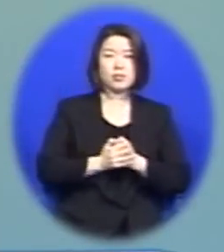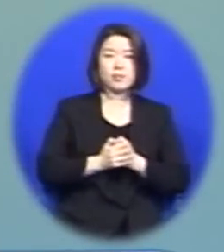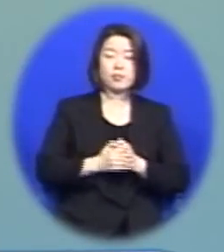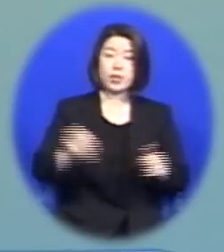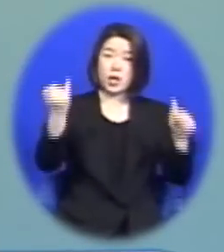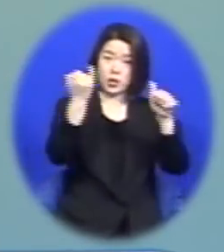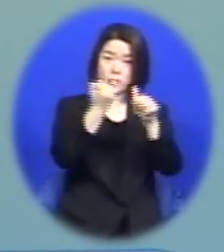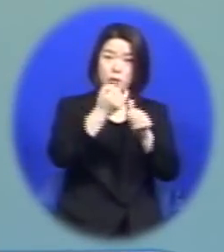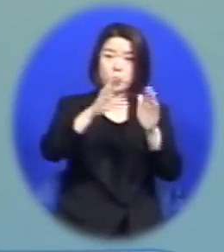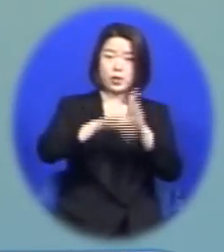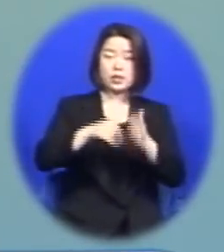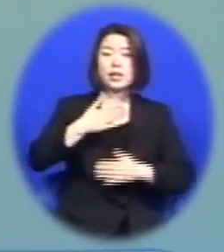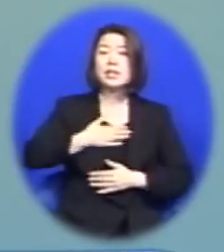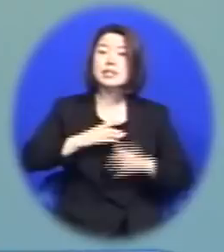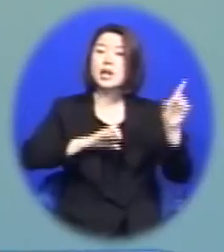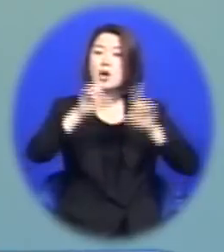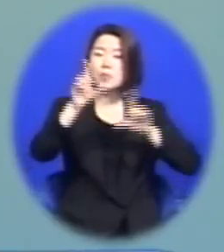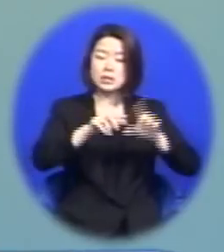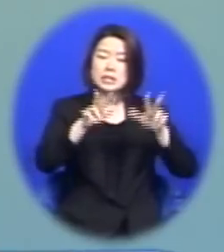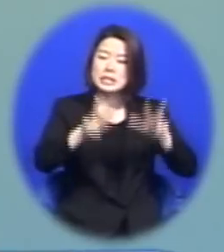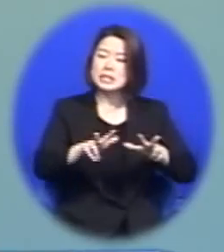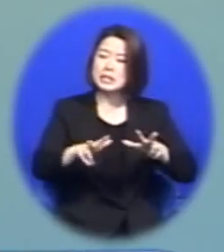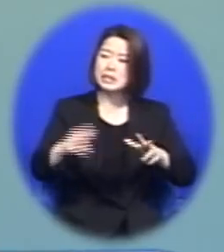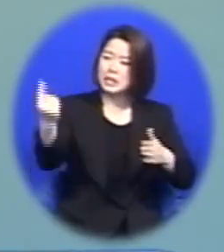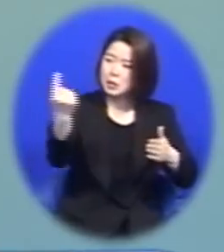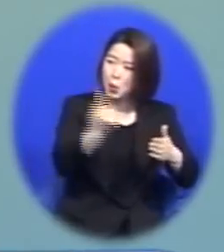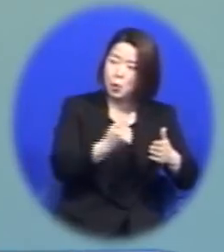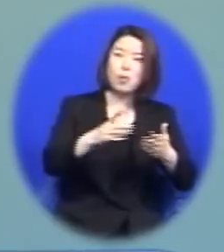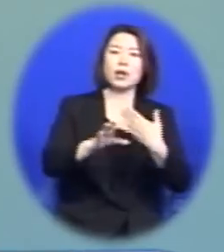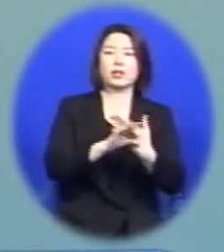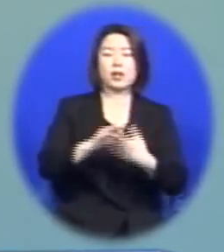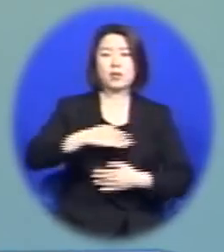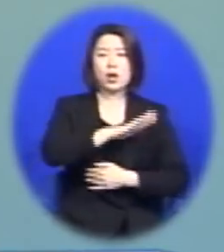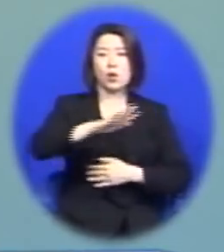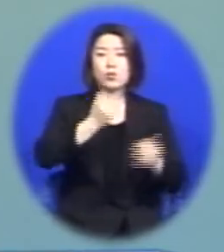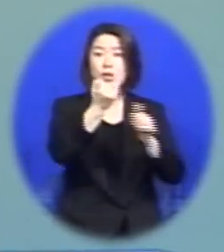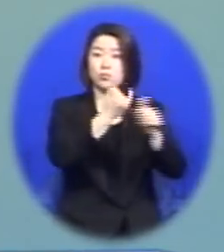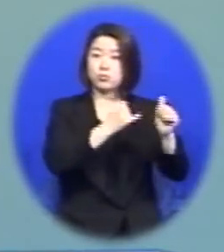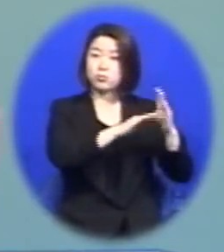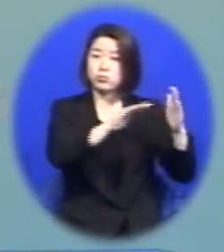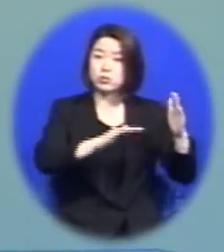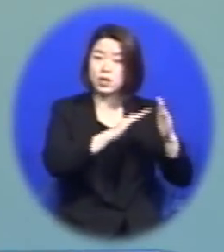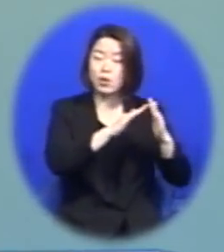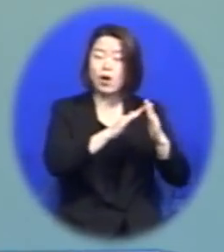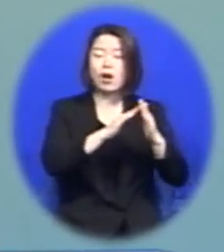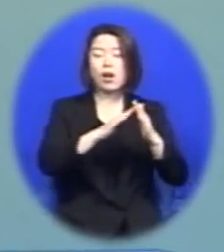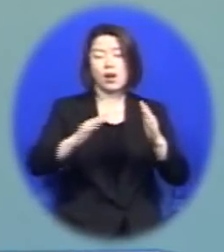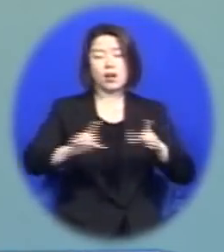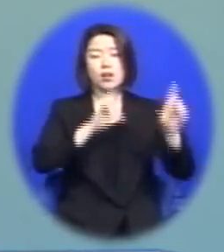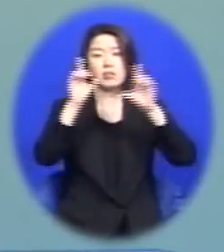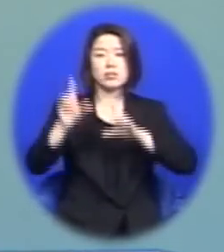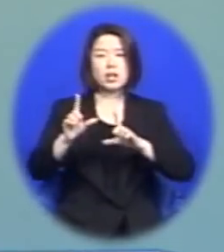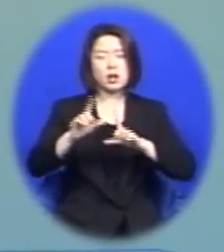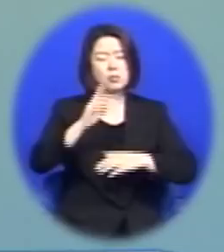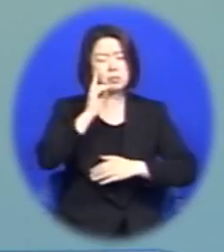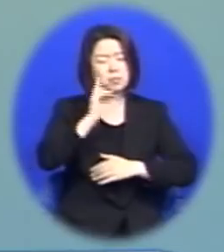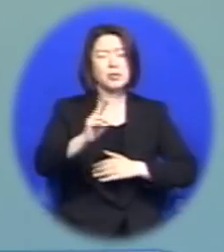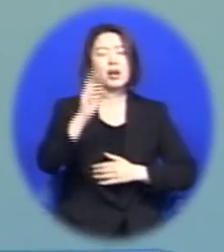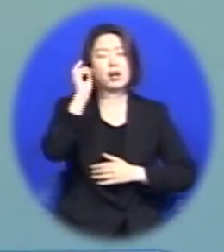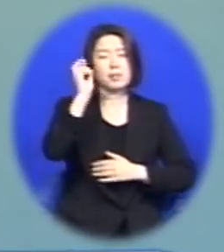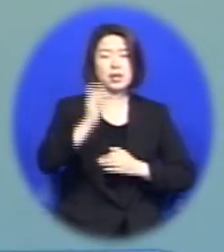결혼할때 제 모습 그대로 지금까지 왔다면 아마 저희 부부 생활 가정 생활은 비참해 쓸 거에요